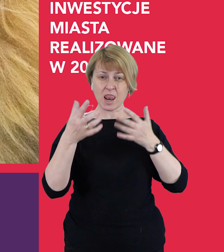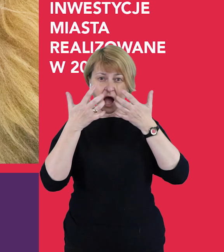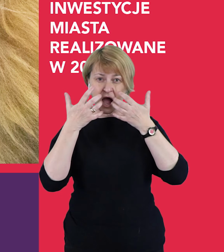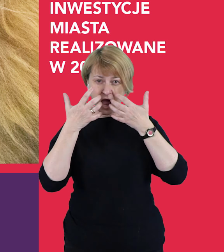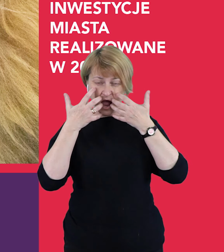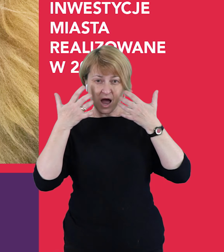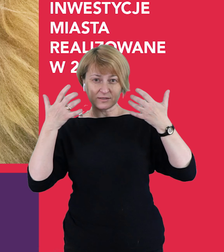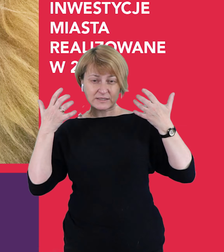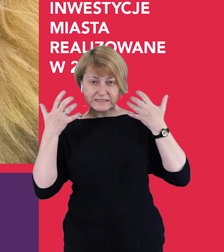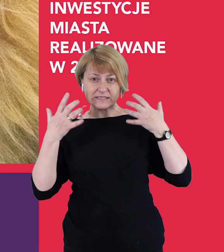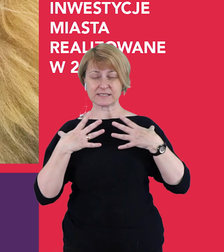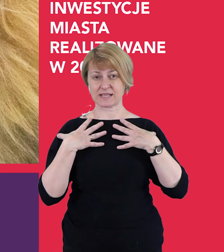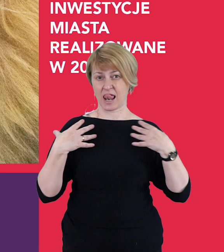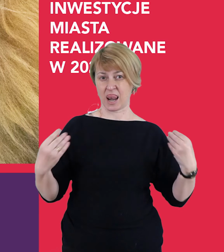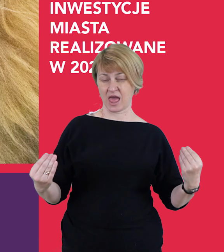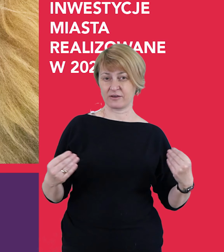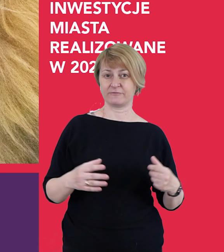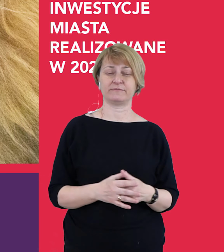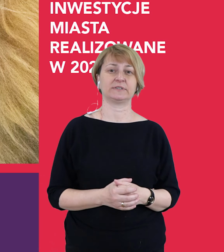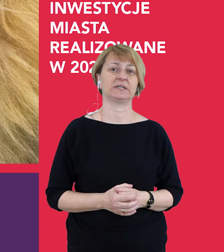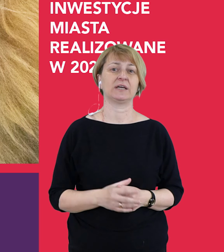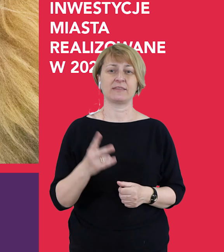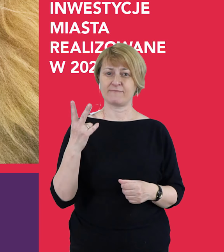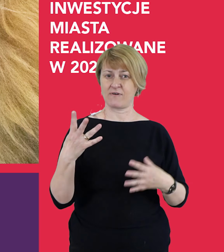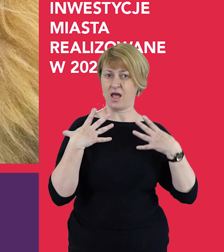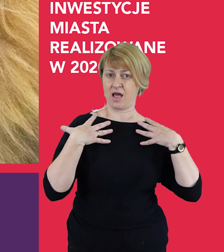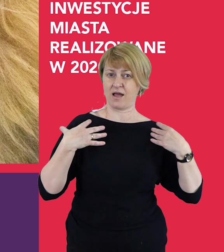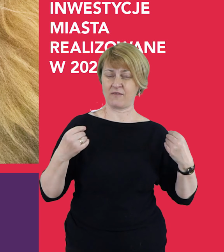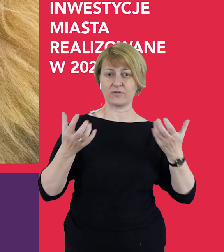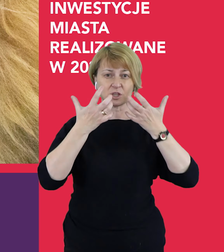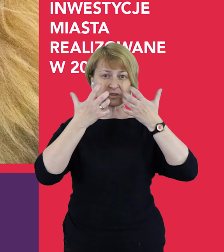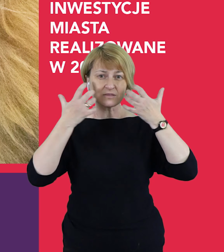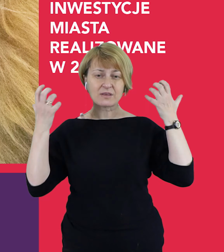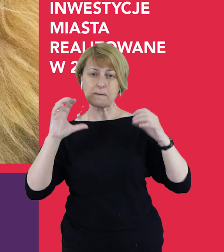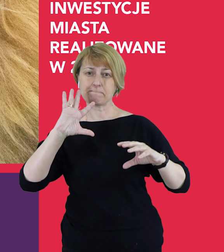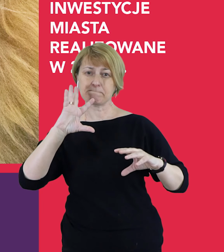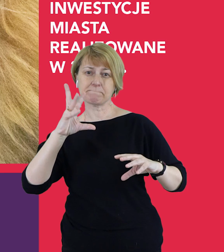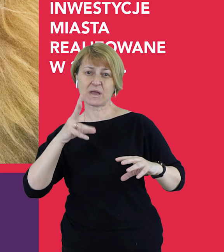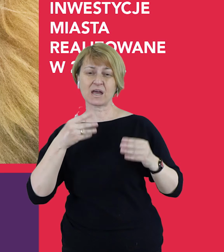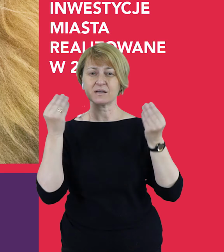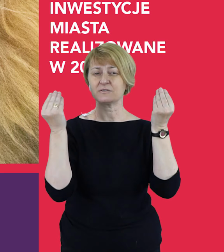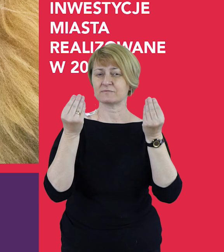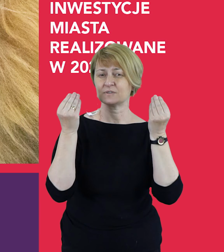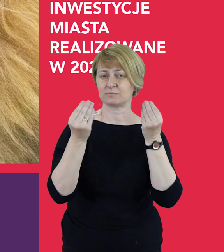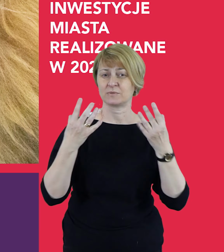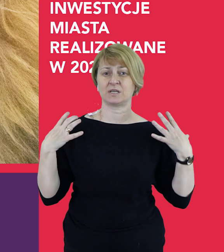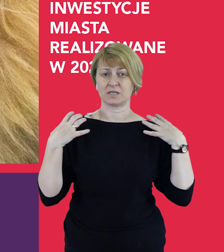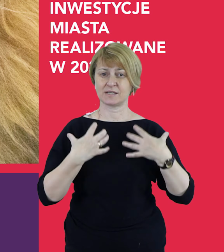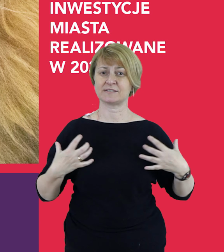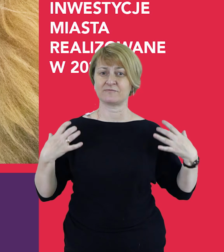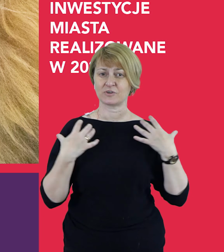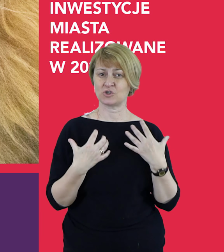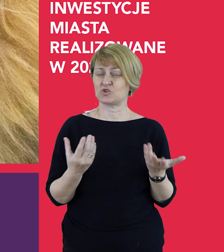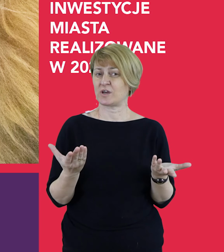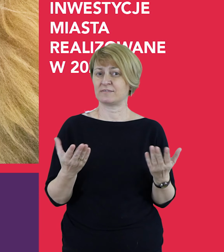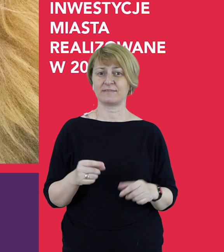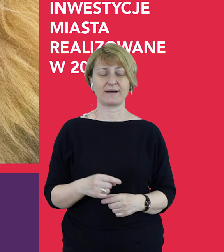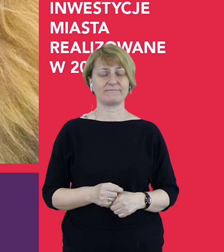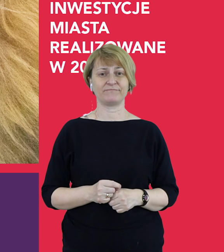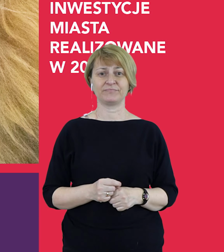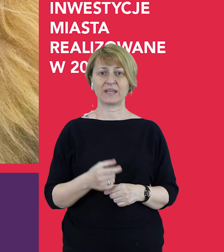lwami, wybiegu dla dużych kotów i tygrysami. I lwy, i tygrys są naprawdę pięknymi, atrakcyjnymi